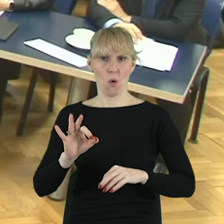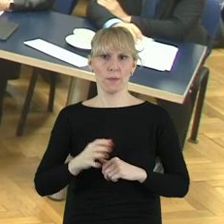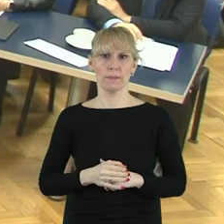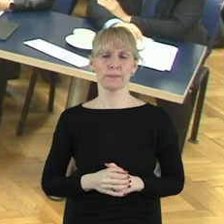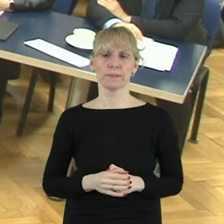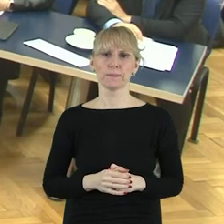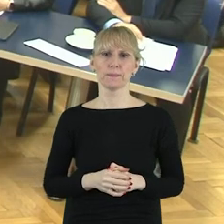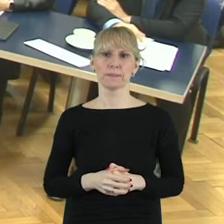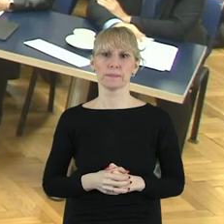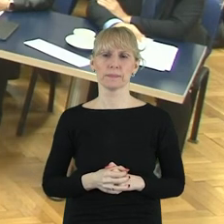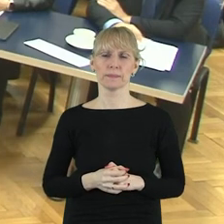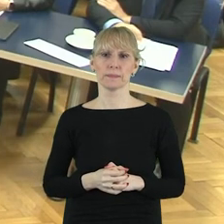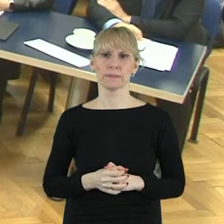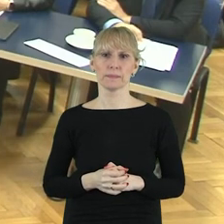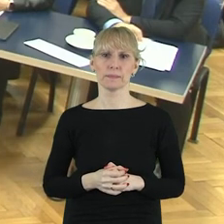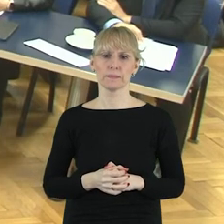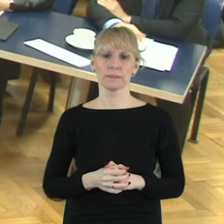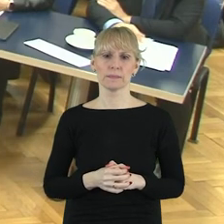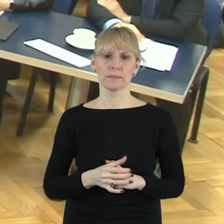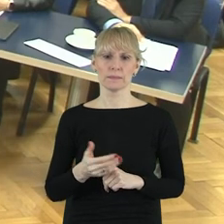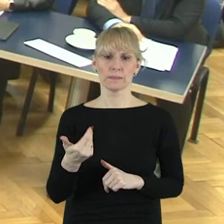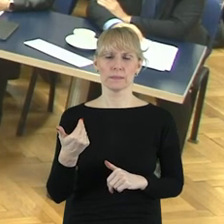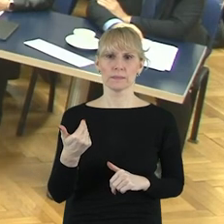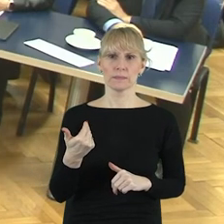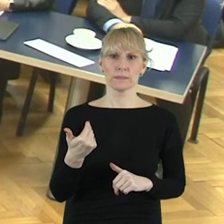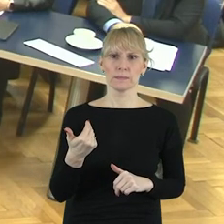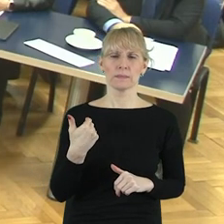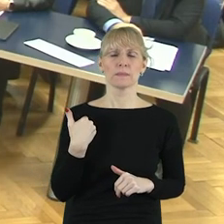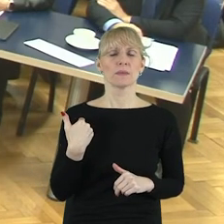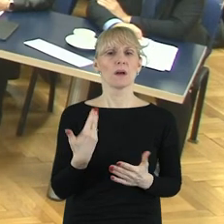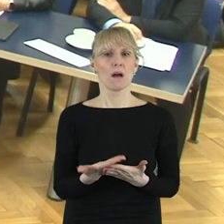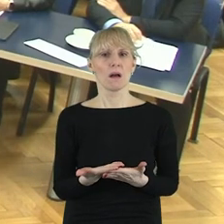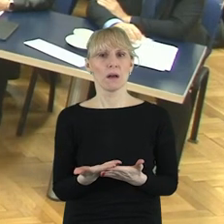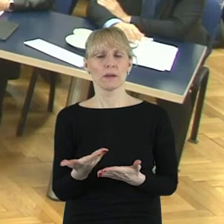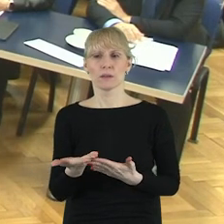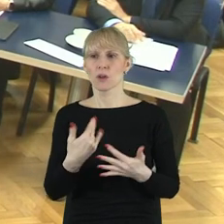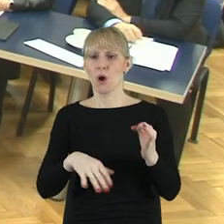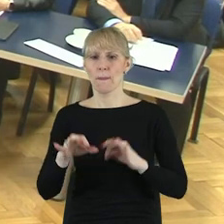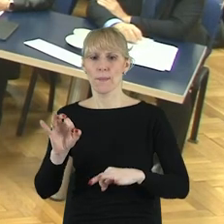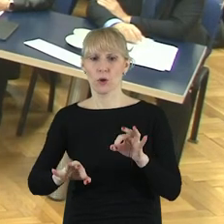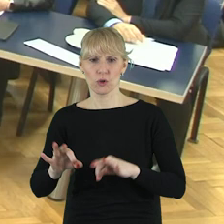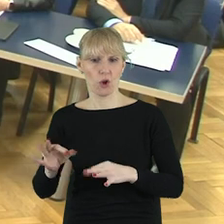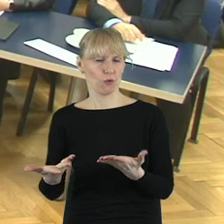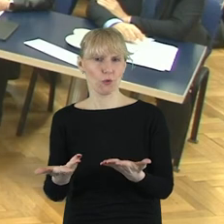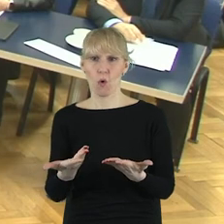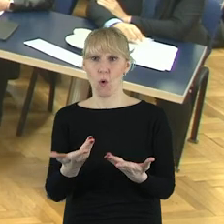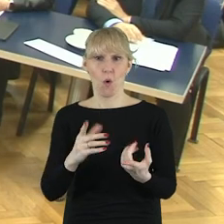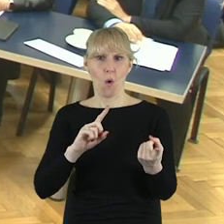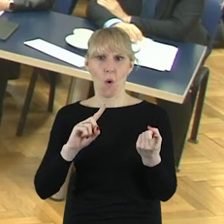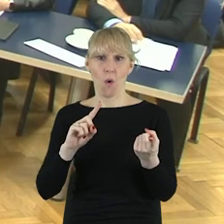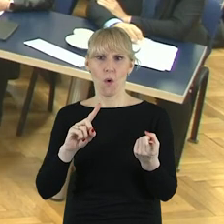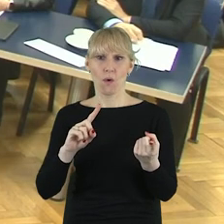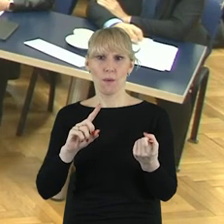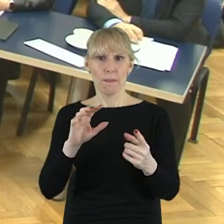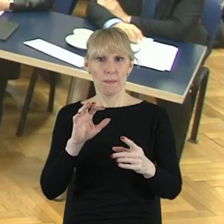W związku z powyższym był wnioskiem Macie formalnym wyrok w ramach tego porządku obrad. Nawet tak? Trzy.